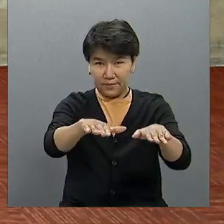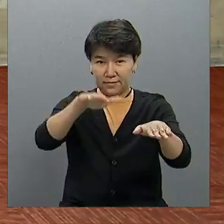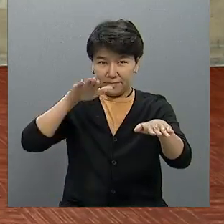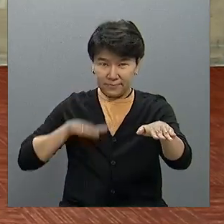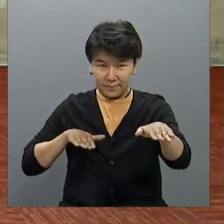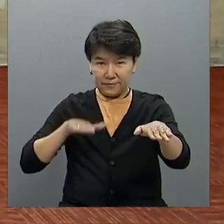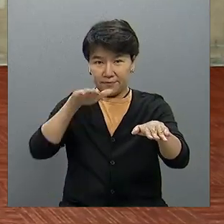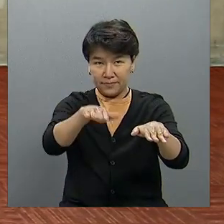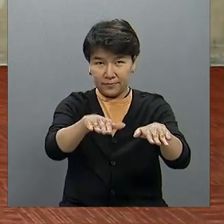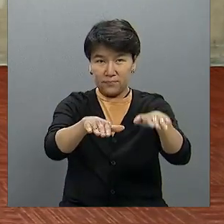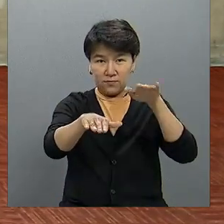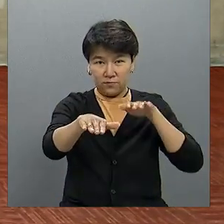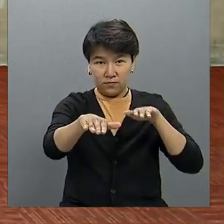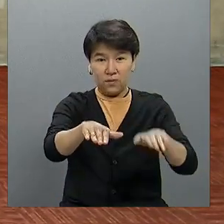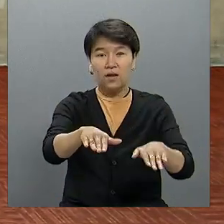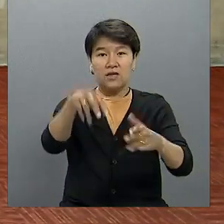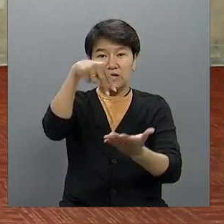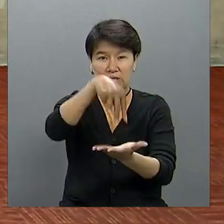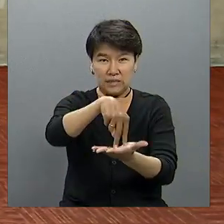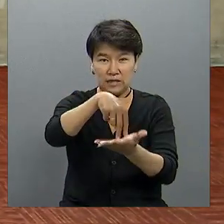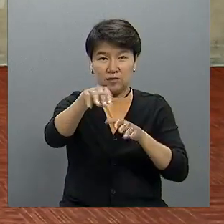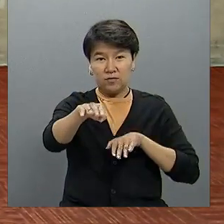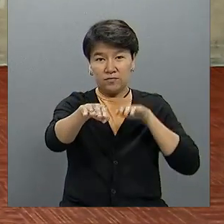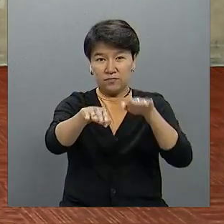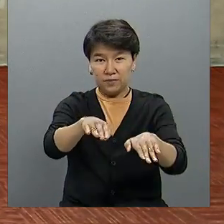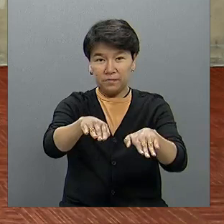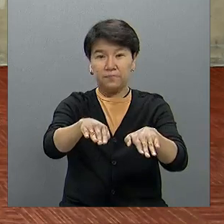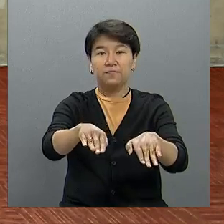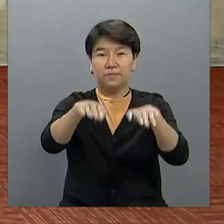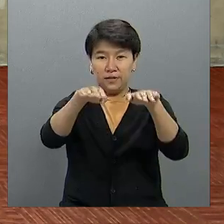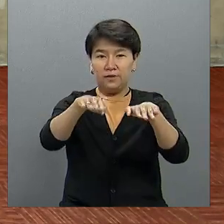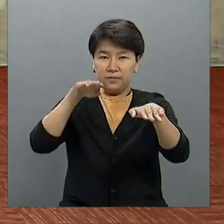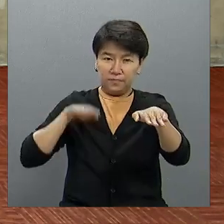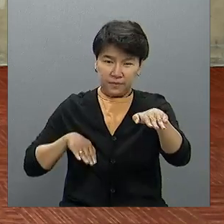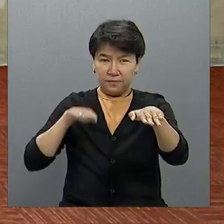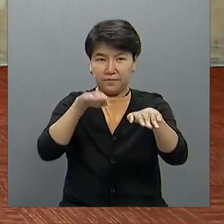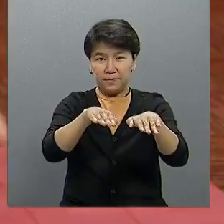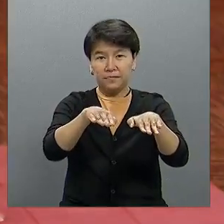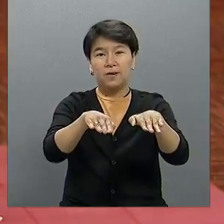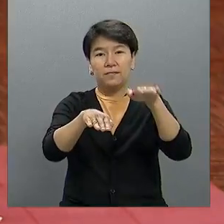นะคะทำสลับกันไปเลยค่ะไปได้เรื่อยนะคะประมาณ30วินาที